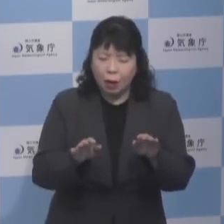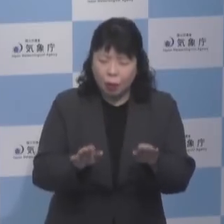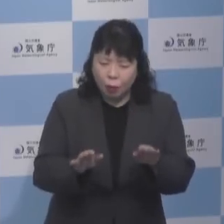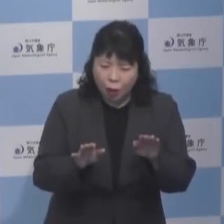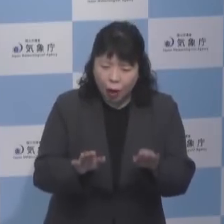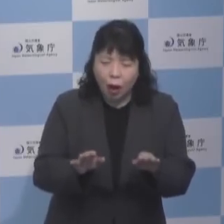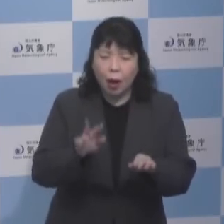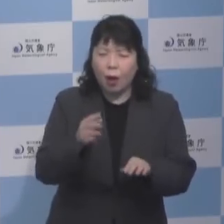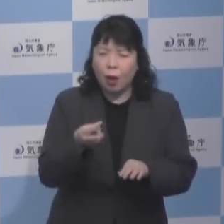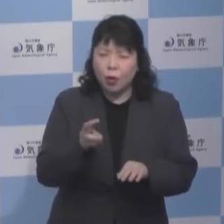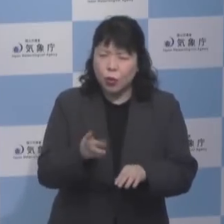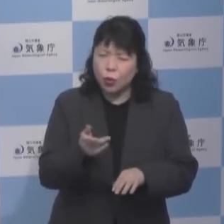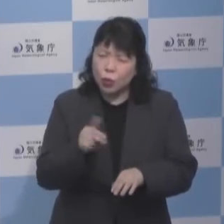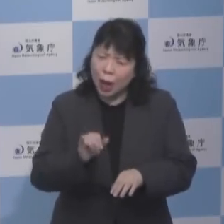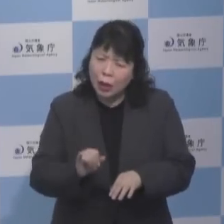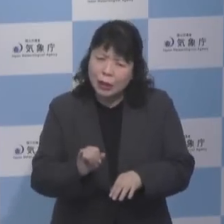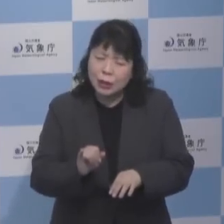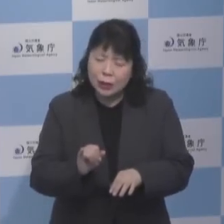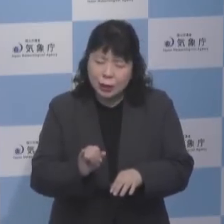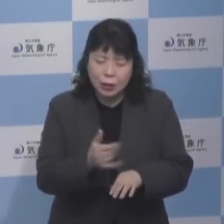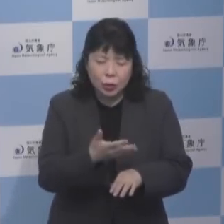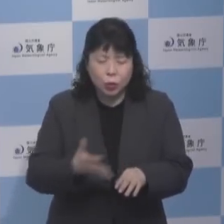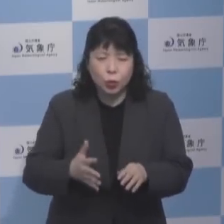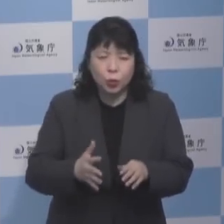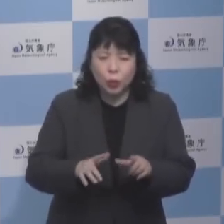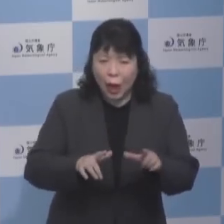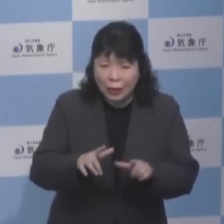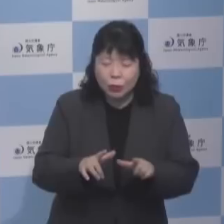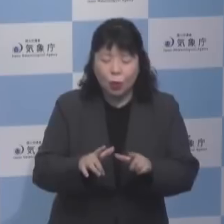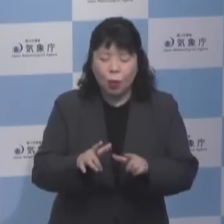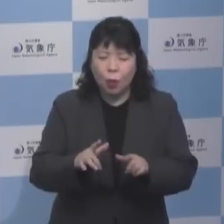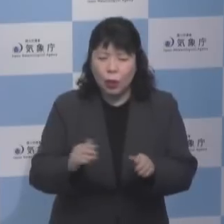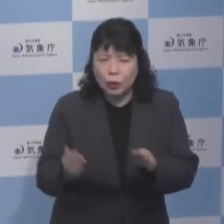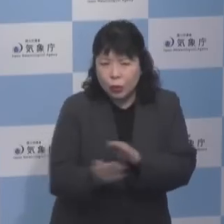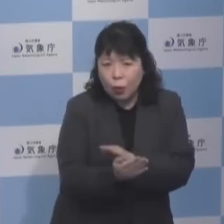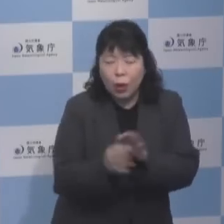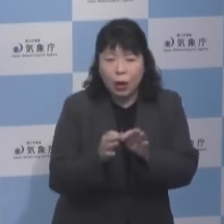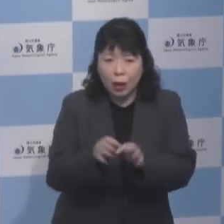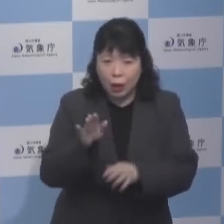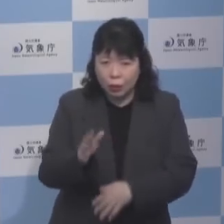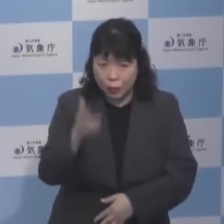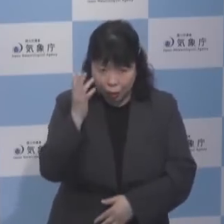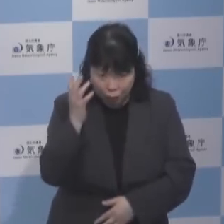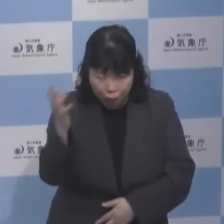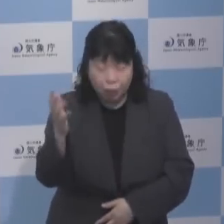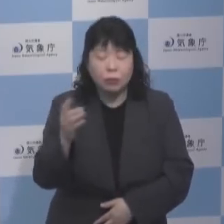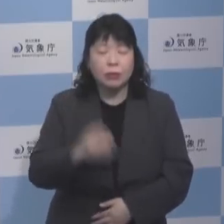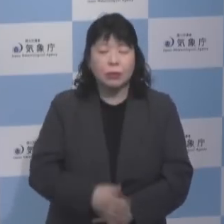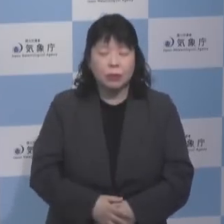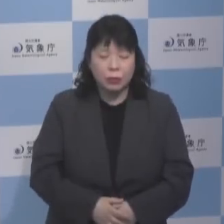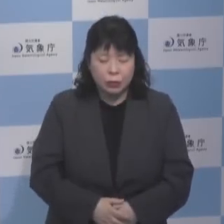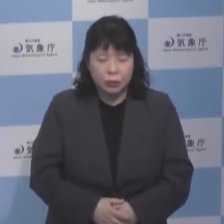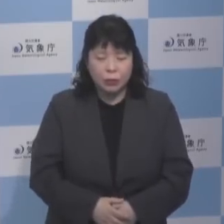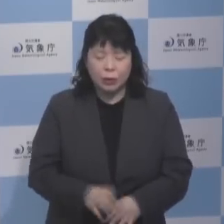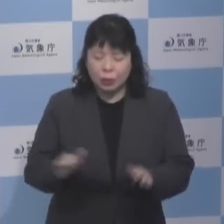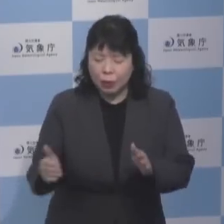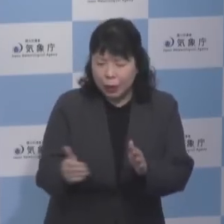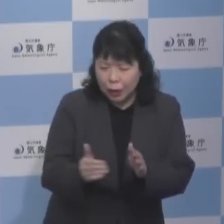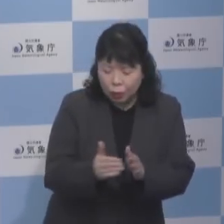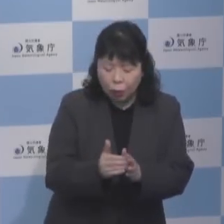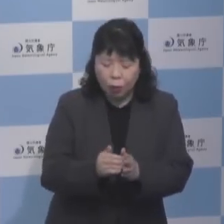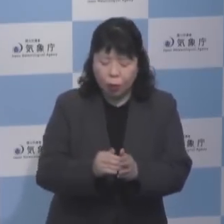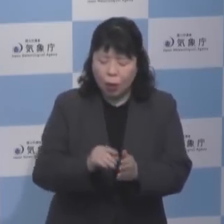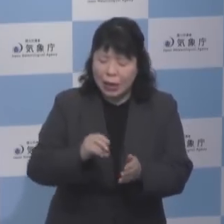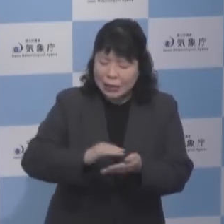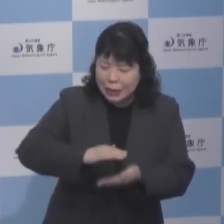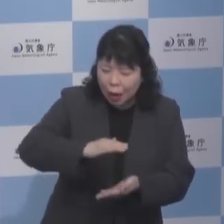与している可能性がある、これまでの地震活動および地殻変動の状況を踏まえると一連